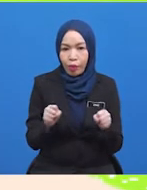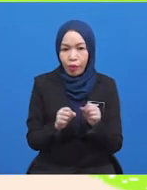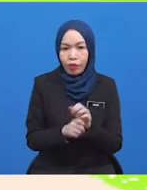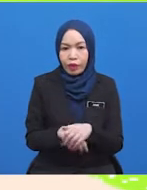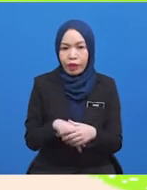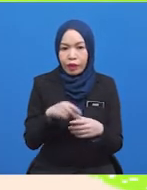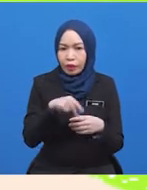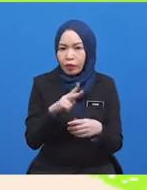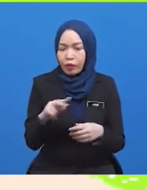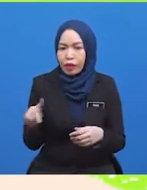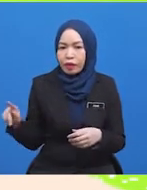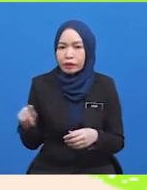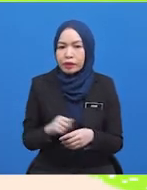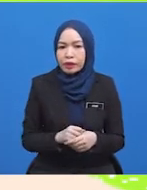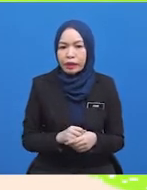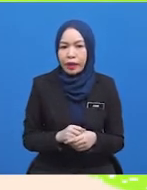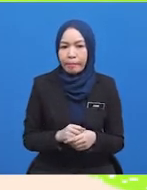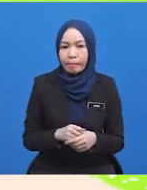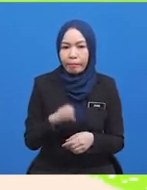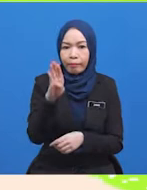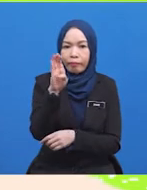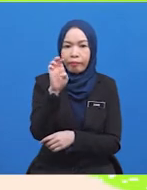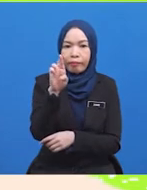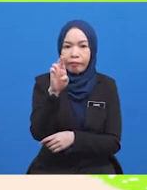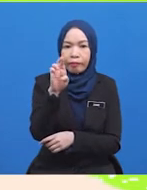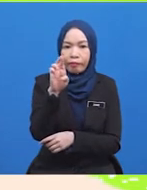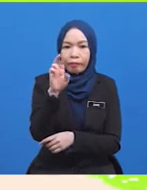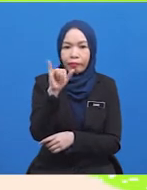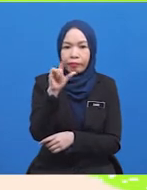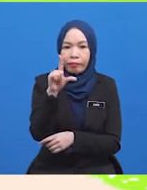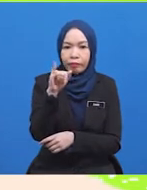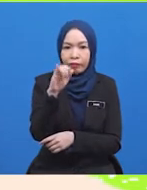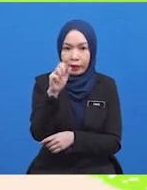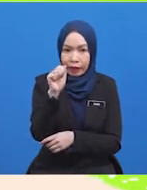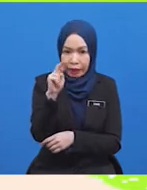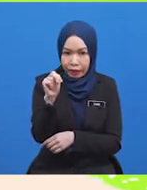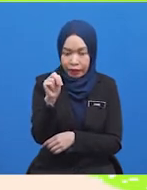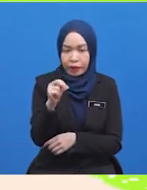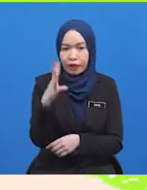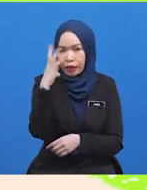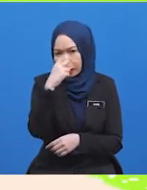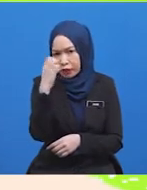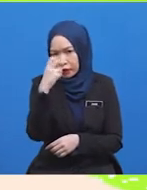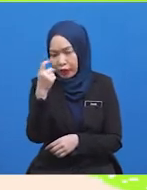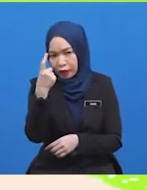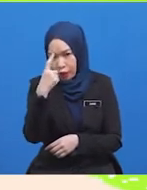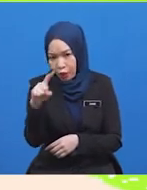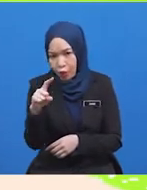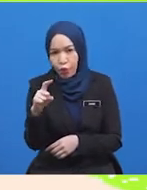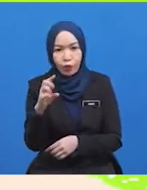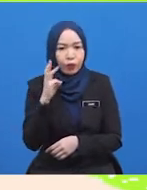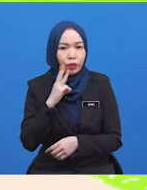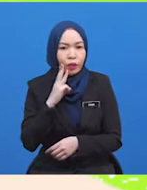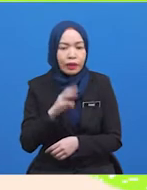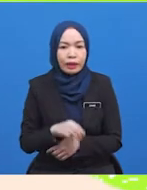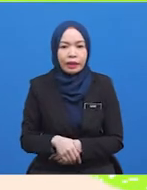seperti berlian yang akan dijadikan sebagai barang kemas dan perhiasan wanita. Batu marmar